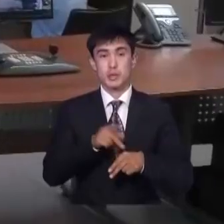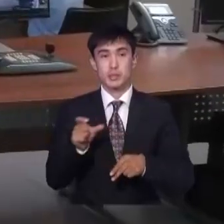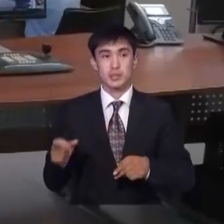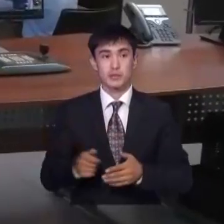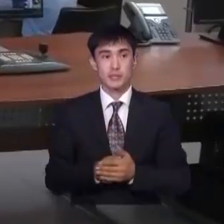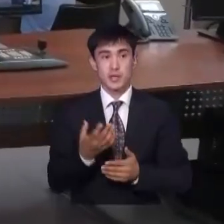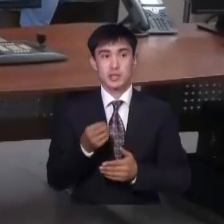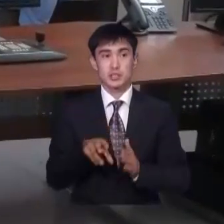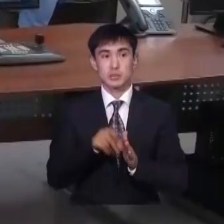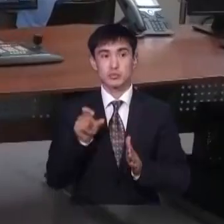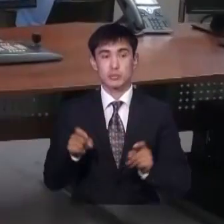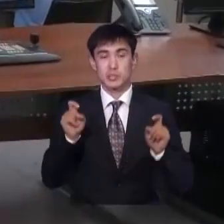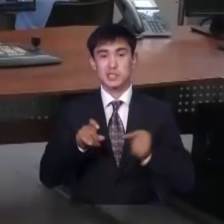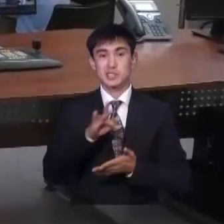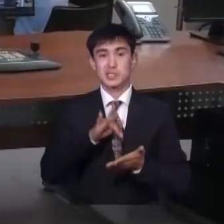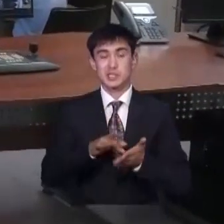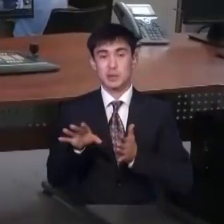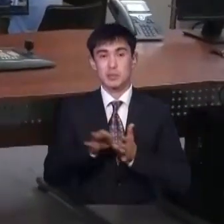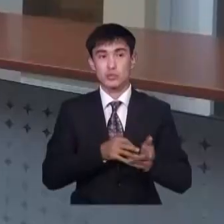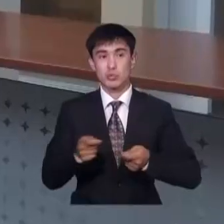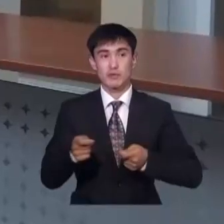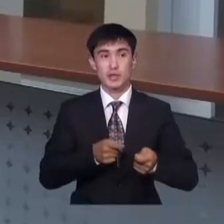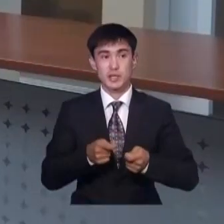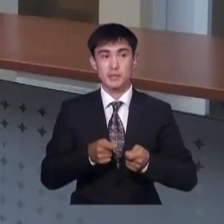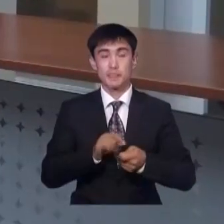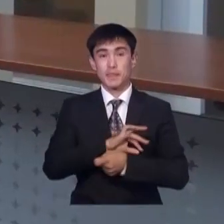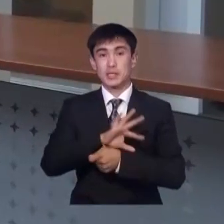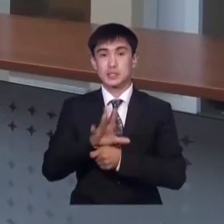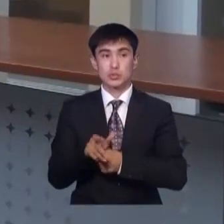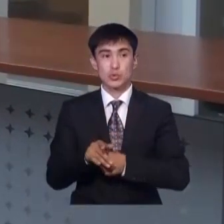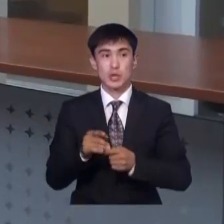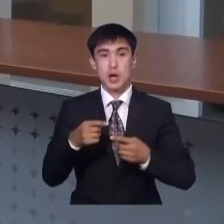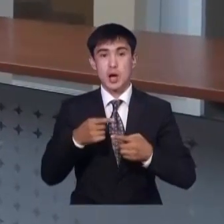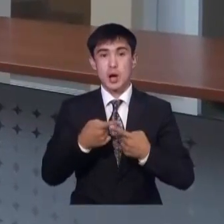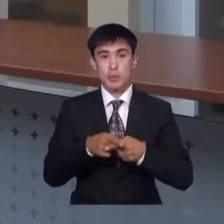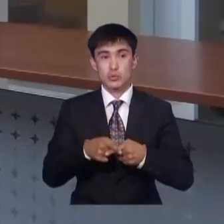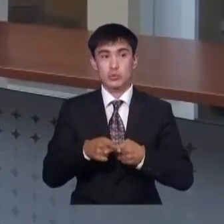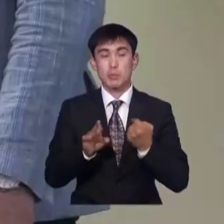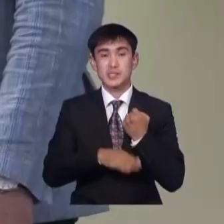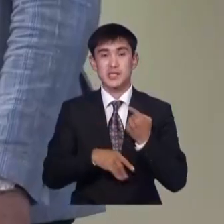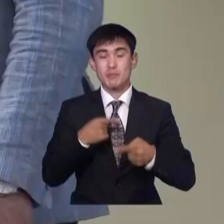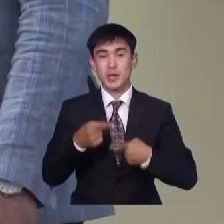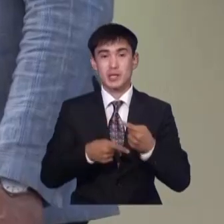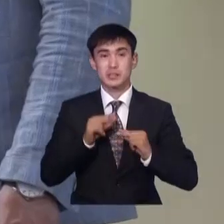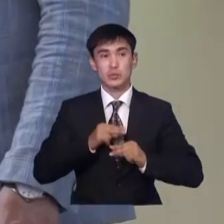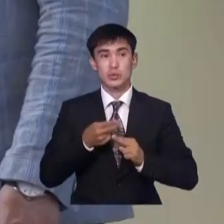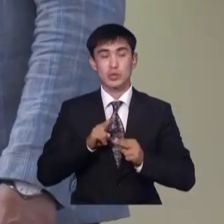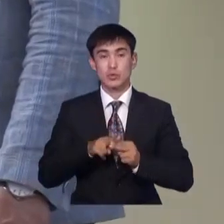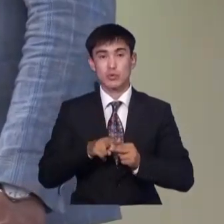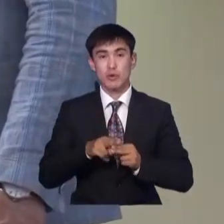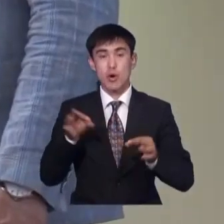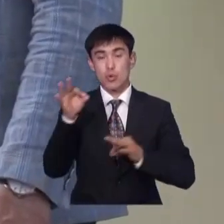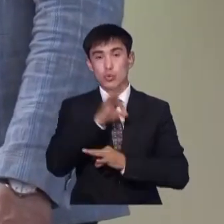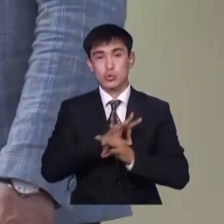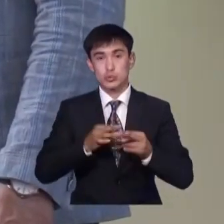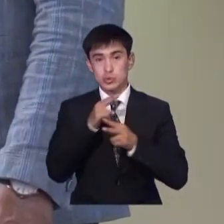правопорядка. Также депутаты посетили центр оперативного управления, оснащенный аппаратурой последнего поколения, сотрудники которого в